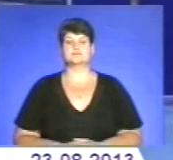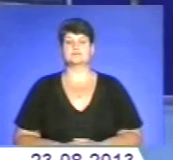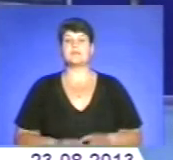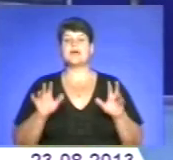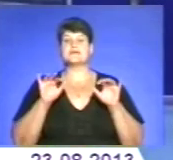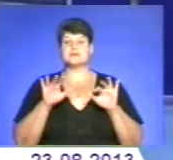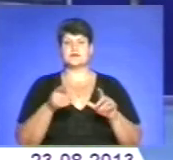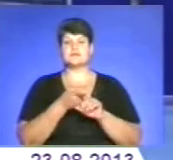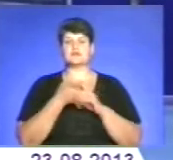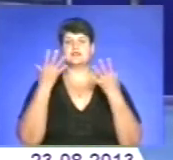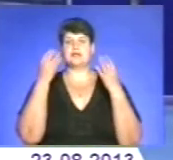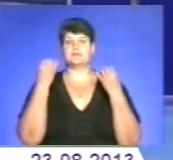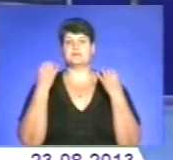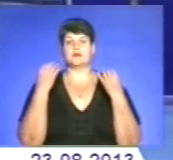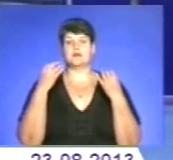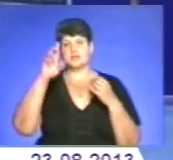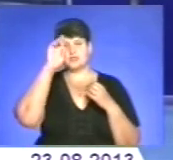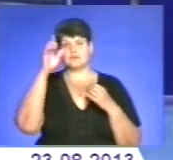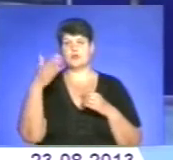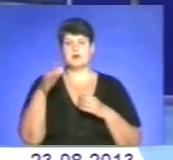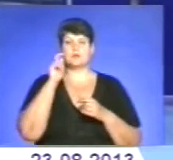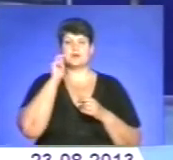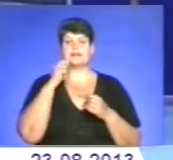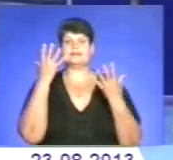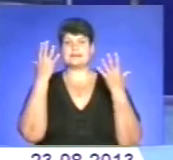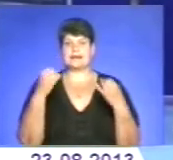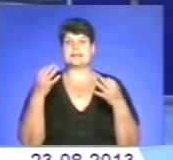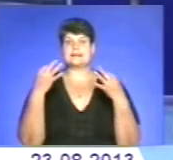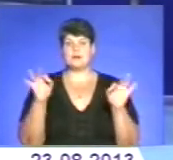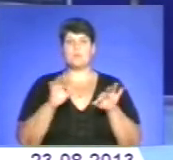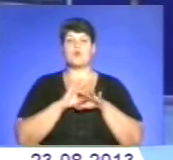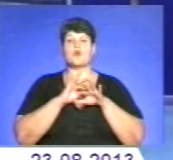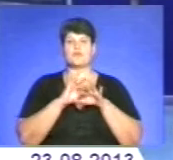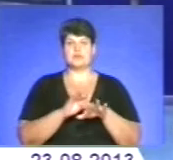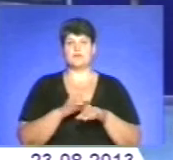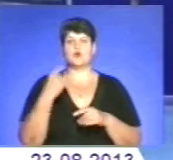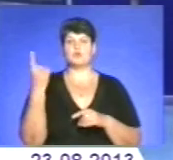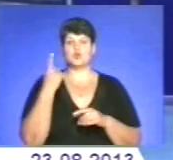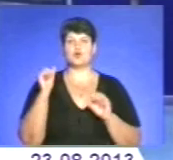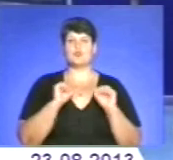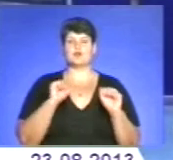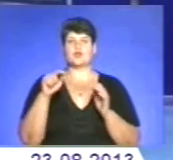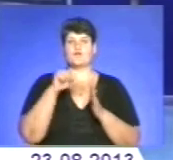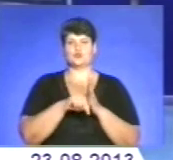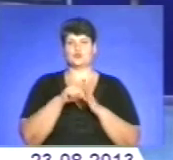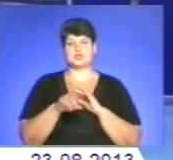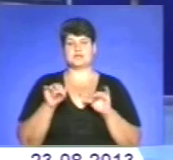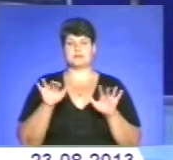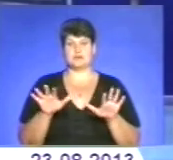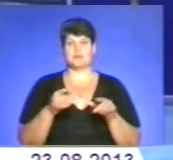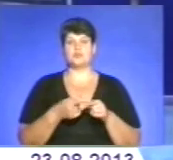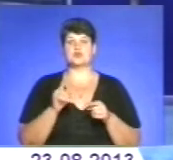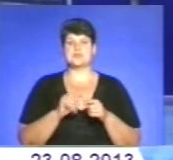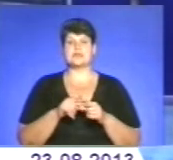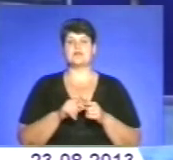Заходи з нагоди Дня Державного прапора України та Дня Незалежності провели і в обласному управлінні внутрішніх справ. Про це у